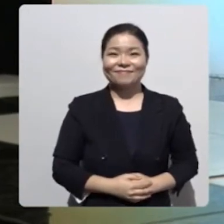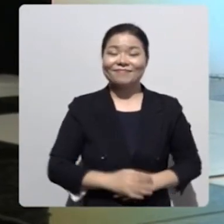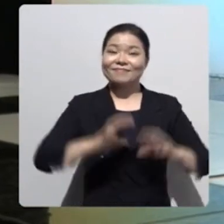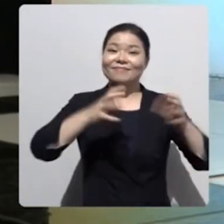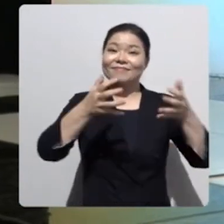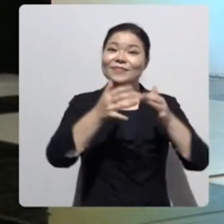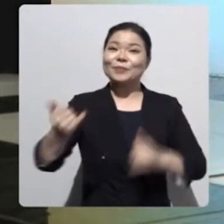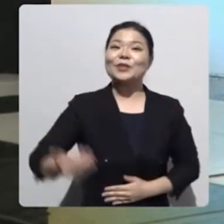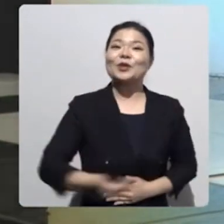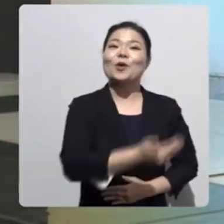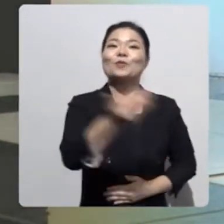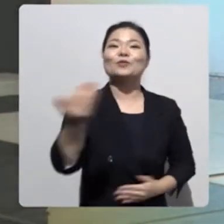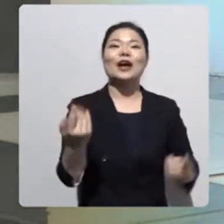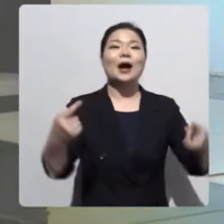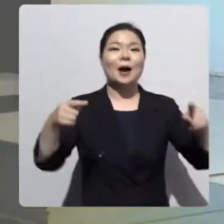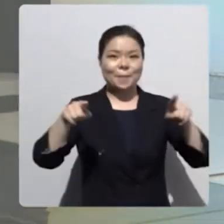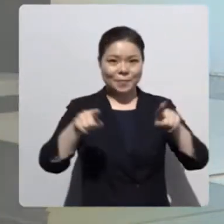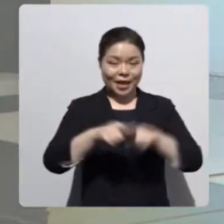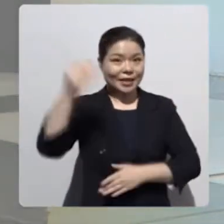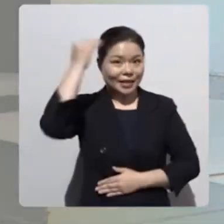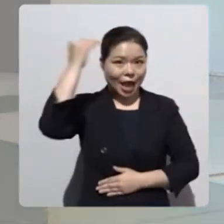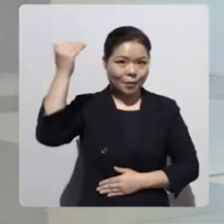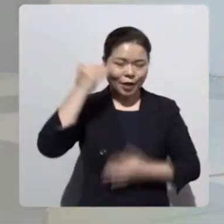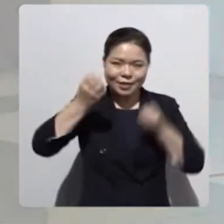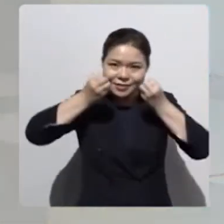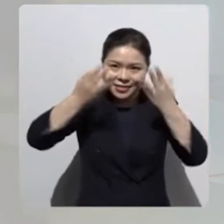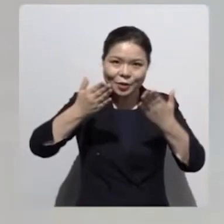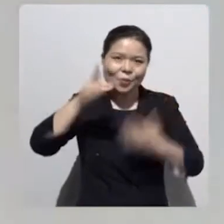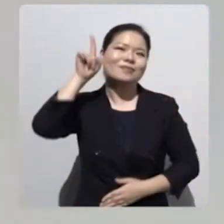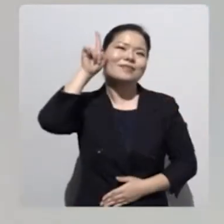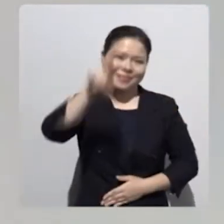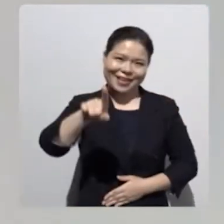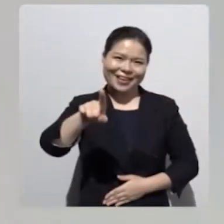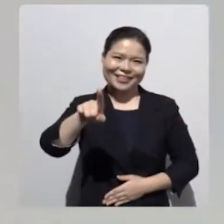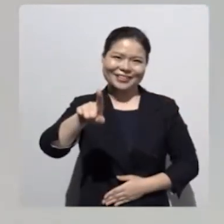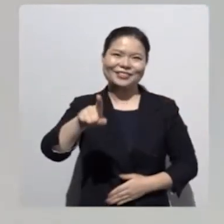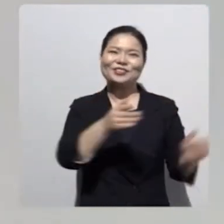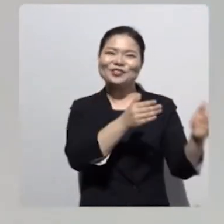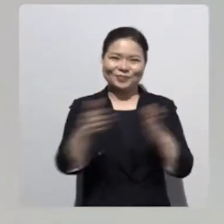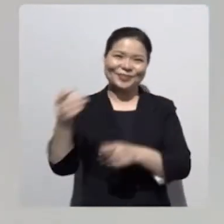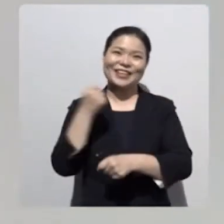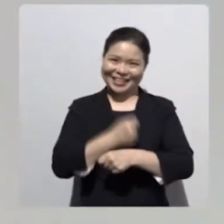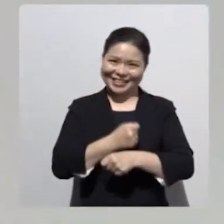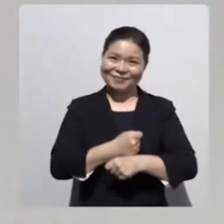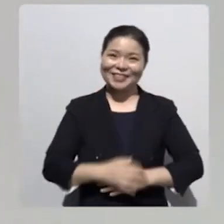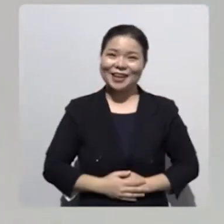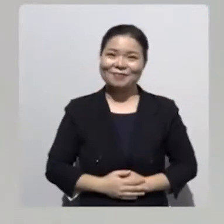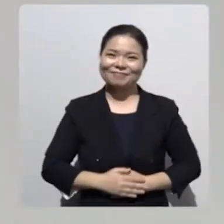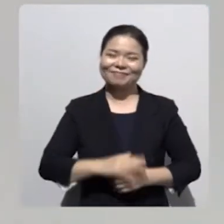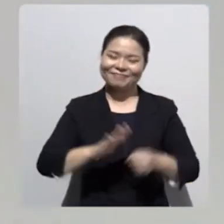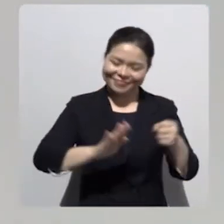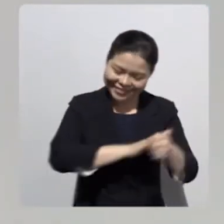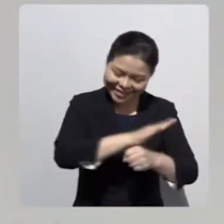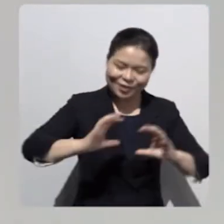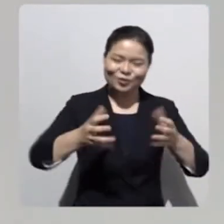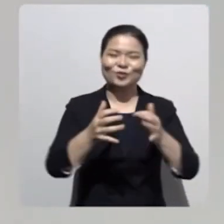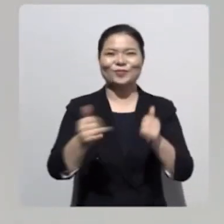국민 여러분과 함께 대한민국의 새로운 내일을 열어가겠습니다. 사랑하는 국민